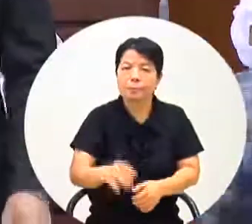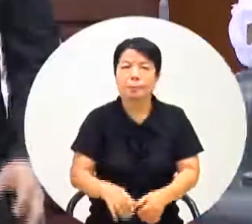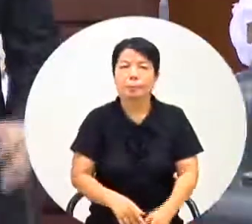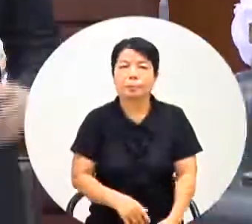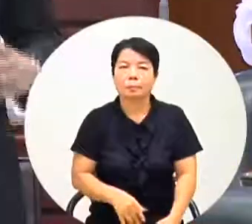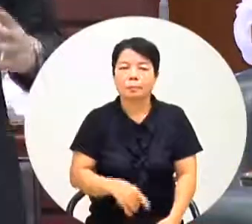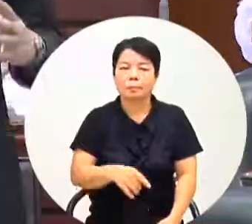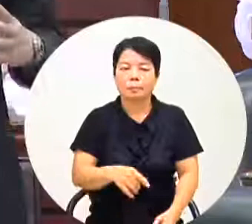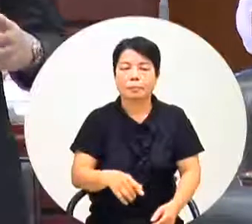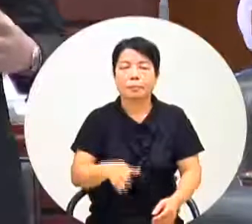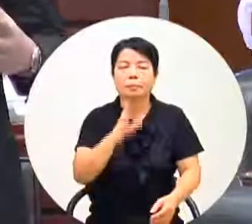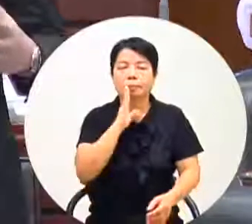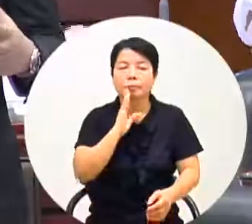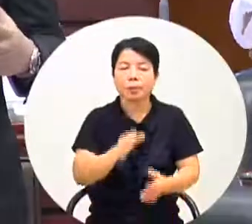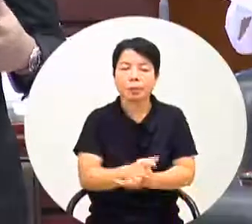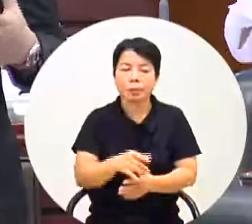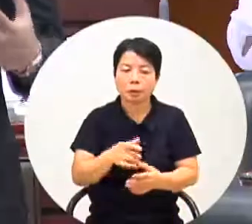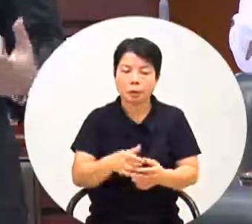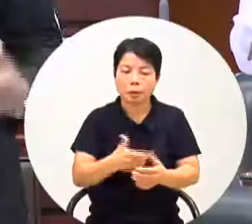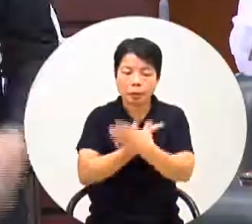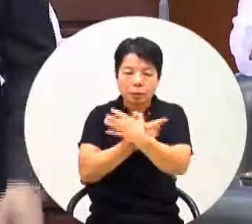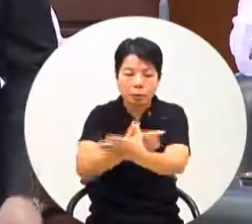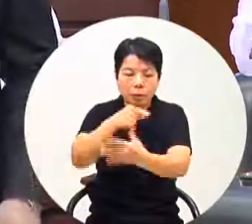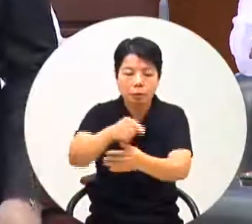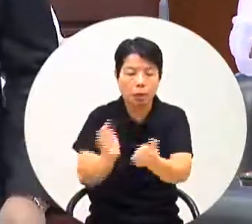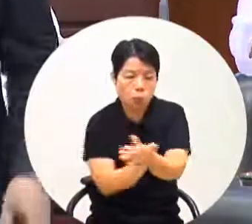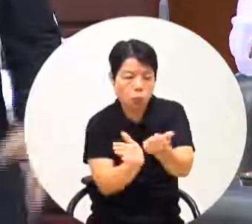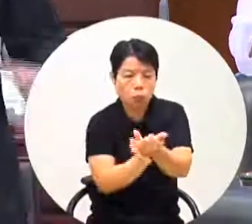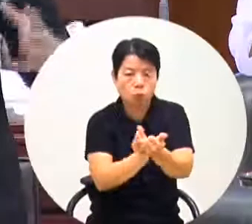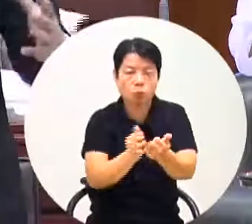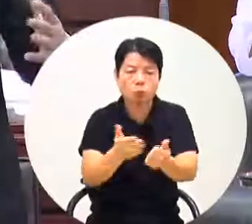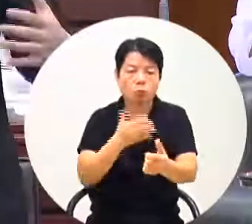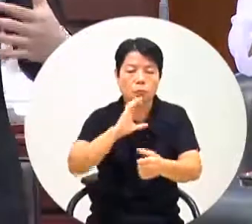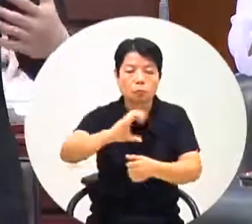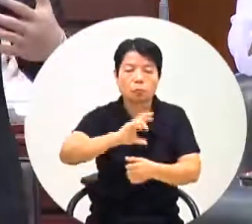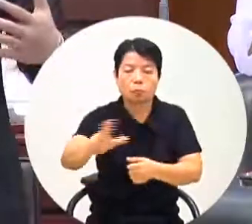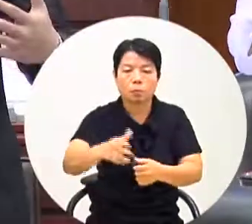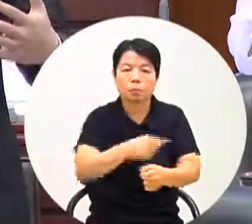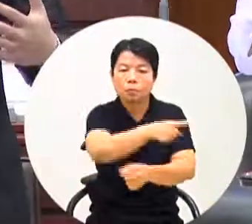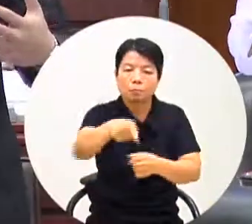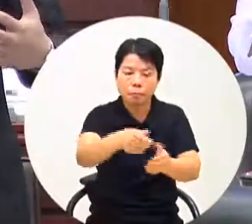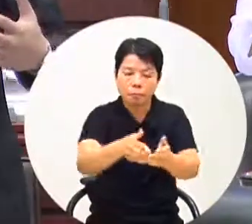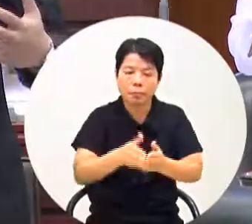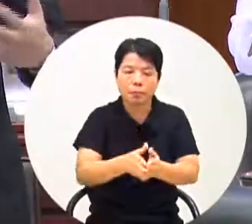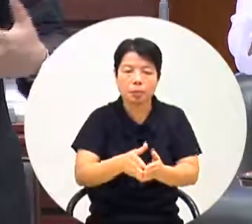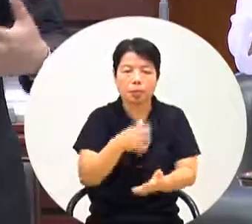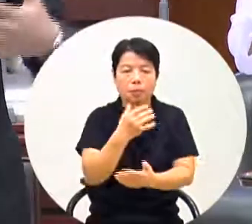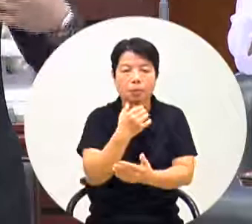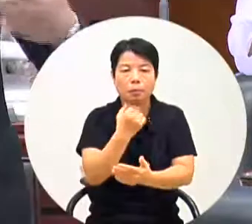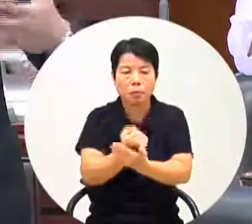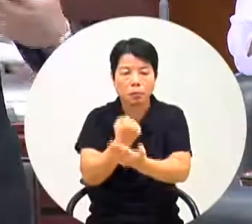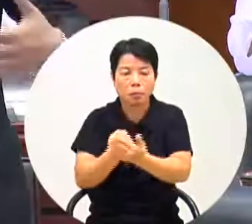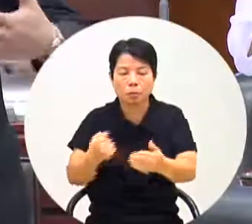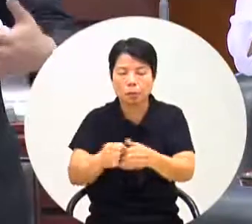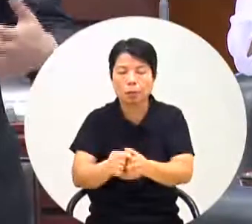望说能够透过这样子的一个用鼓励的方式，然后让大家能够留设一些更多的开放空间，以供不